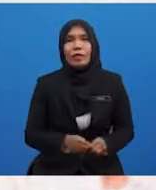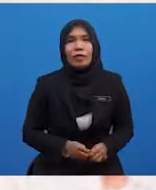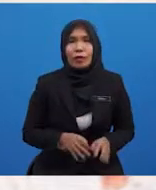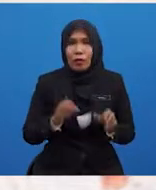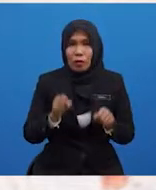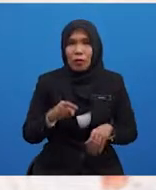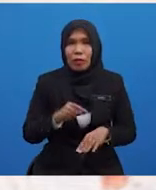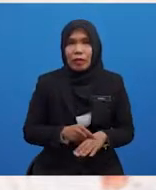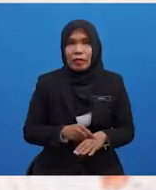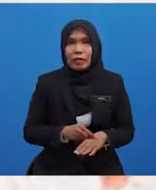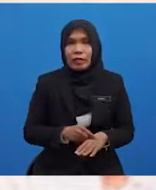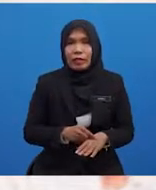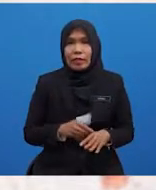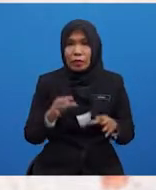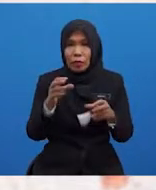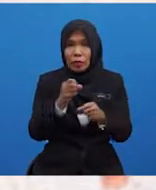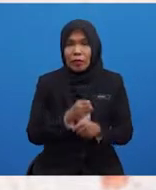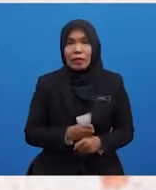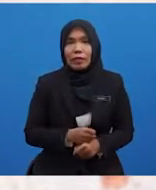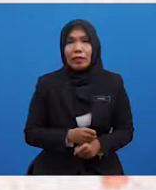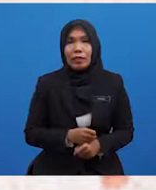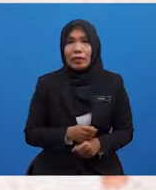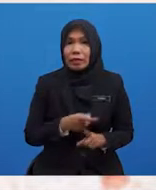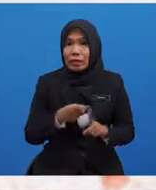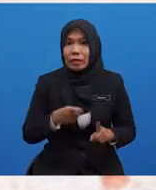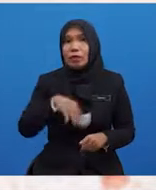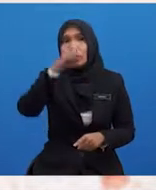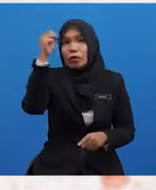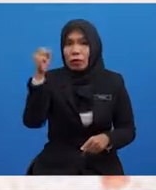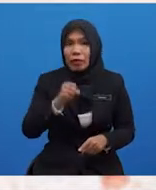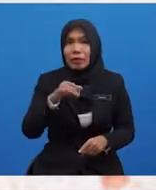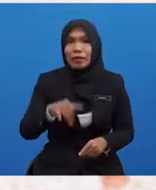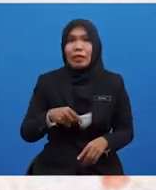pada soalan yang dinyatakan.